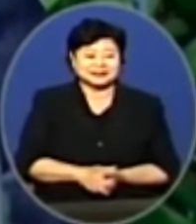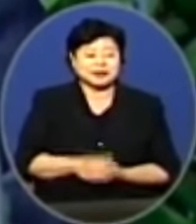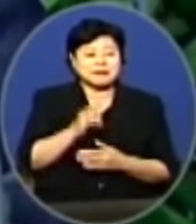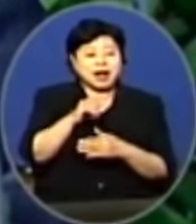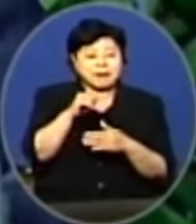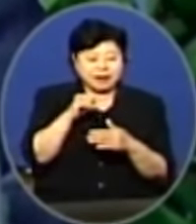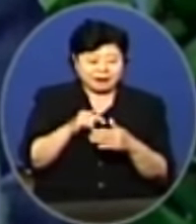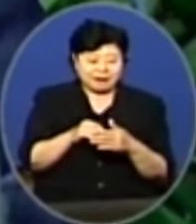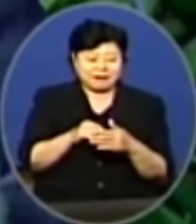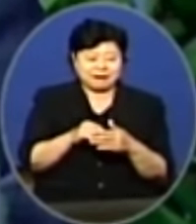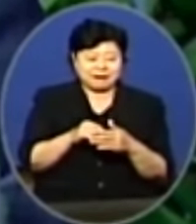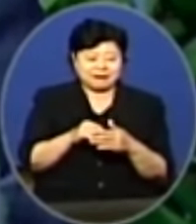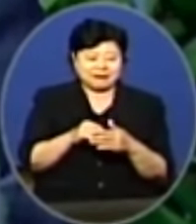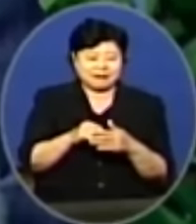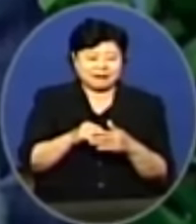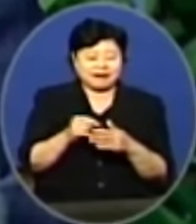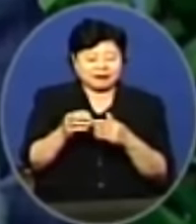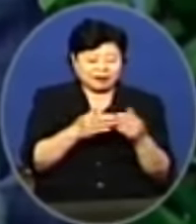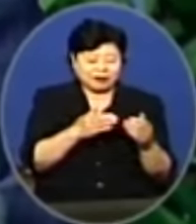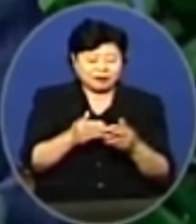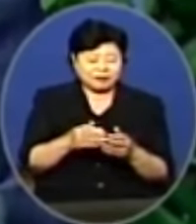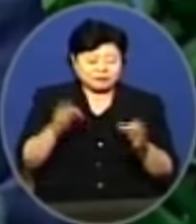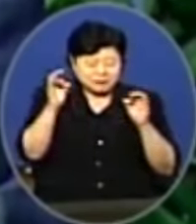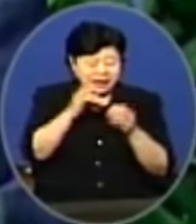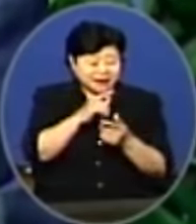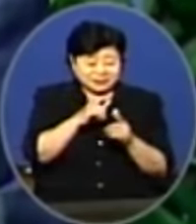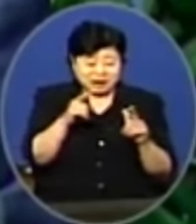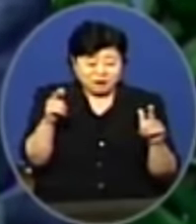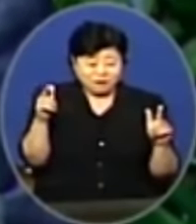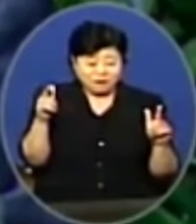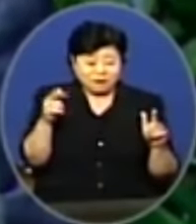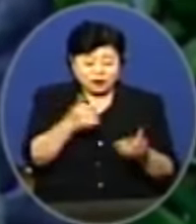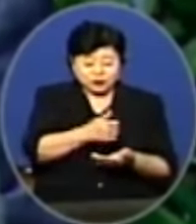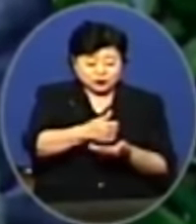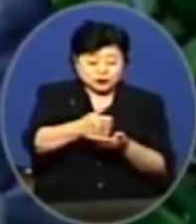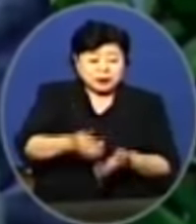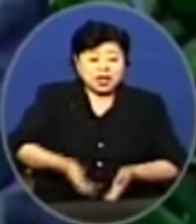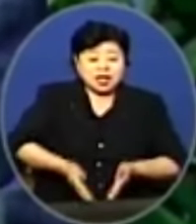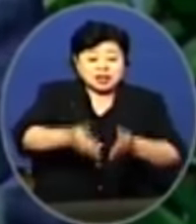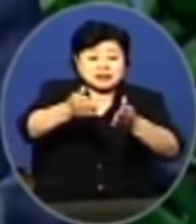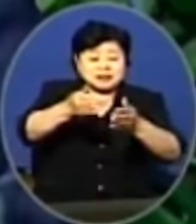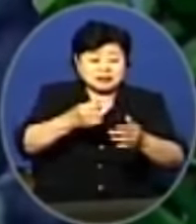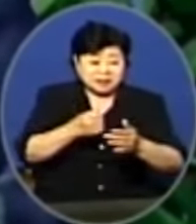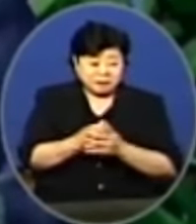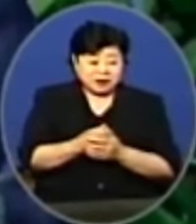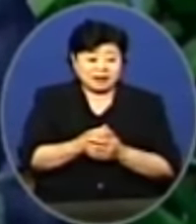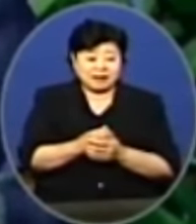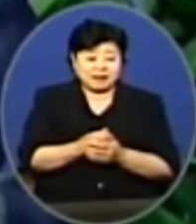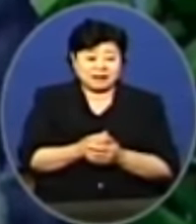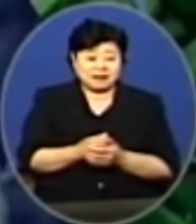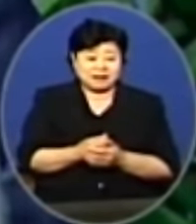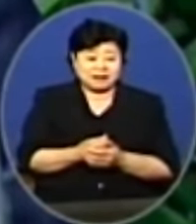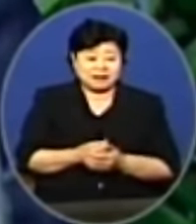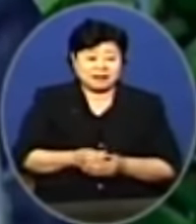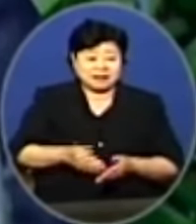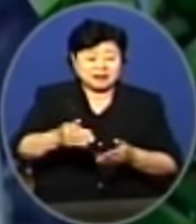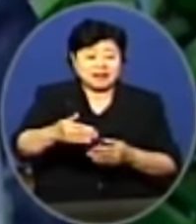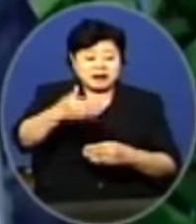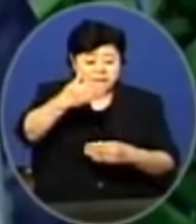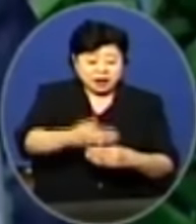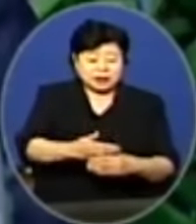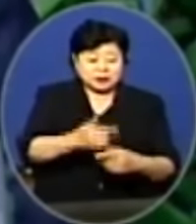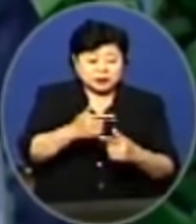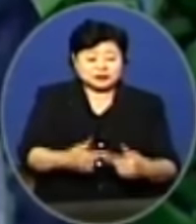마음에 그 체험이 사라지지 않습니다. 주님이 길이니까 천지에 길이 막히면